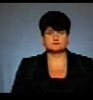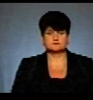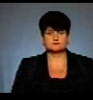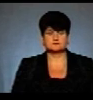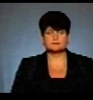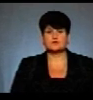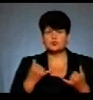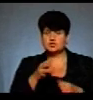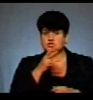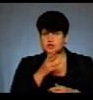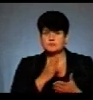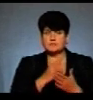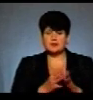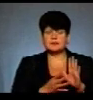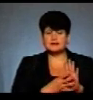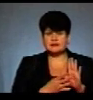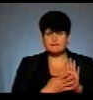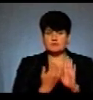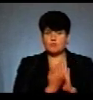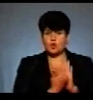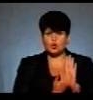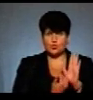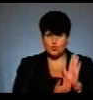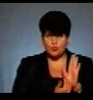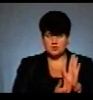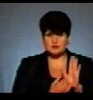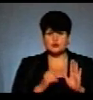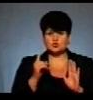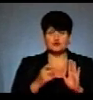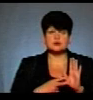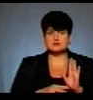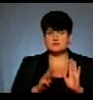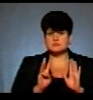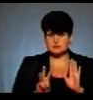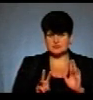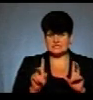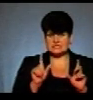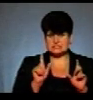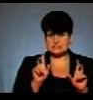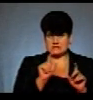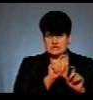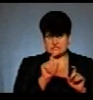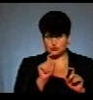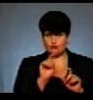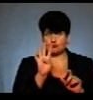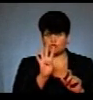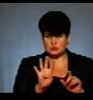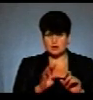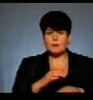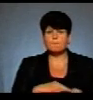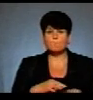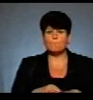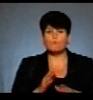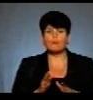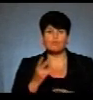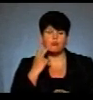На даний час ми маємо 9 адміністративних протоколів за статтею 173 зі значком 4 по булінгу.